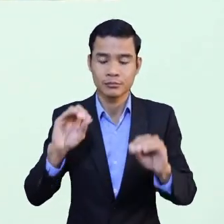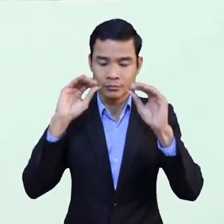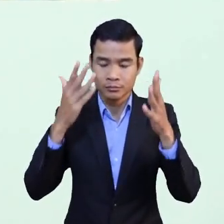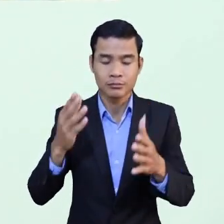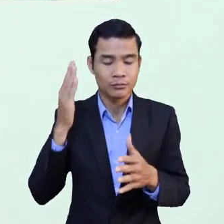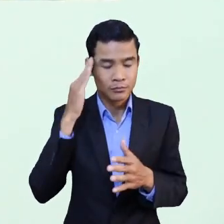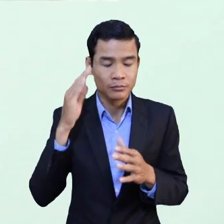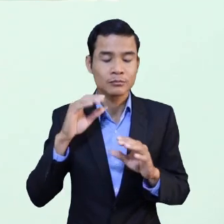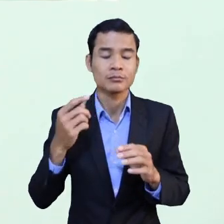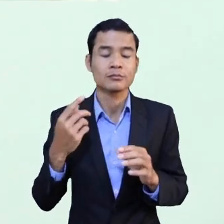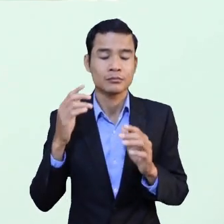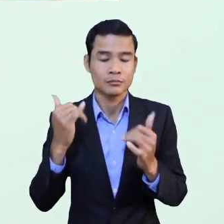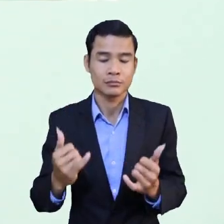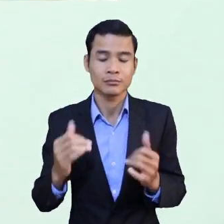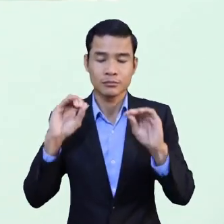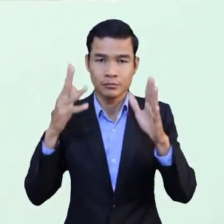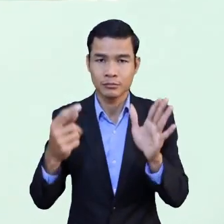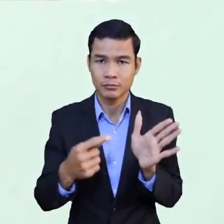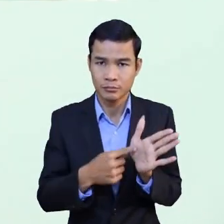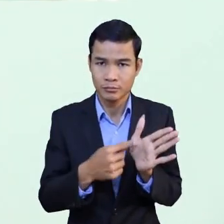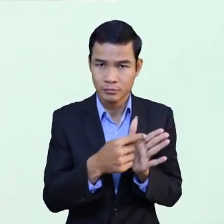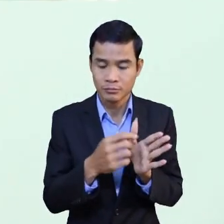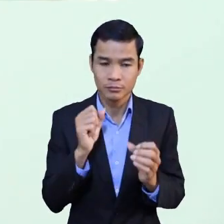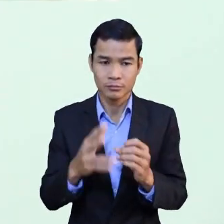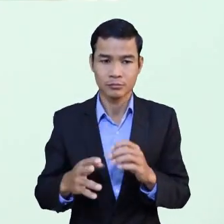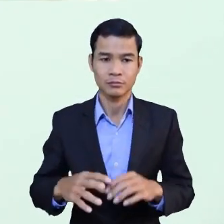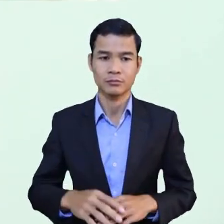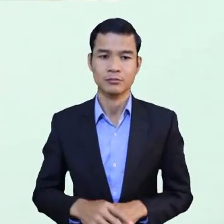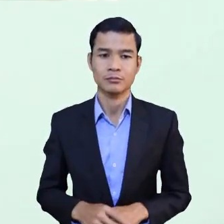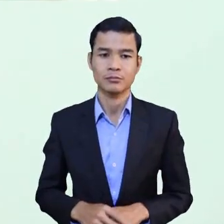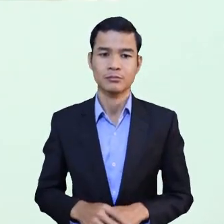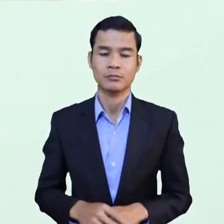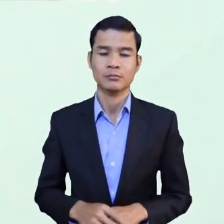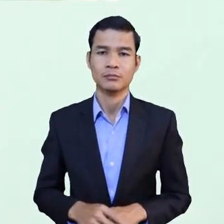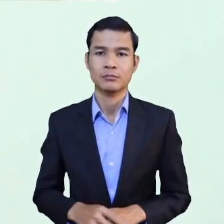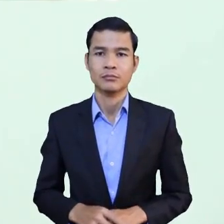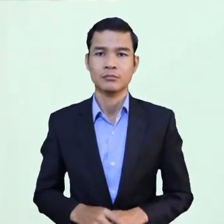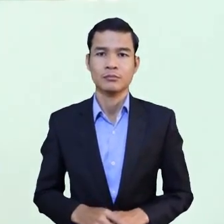អ្នកគ្រូជាអ្នកចង្អុលចាប់ផ្ដើម